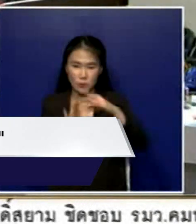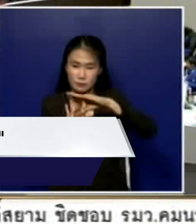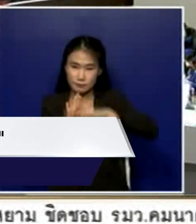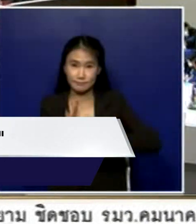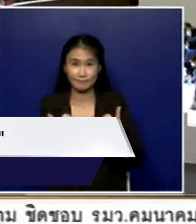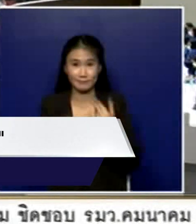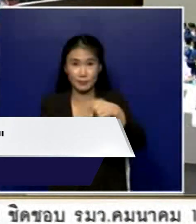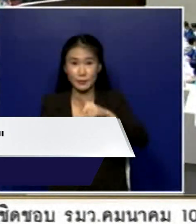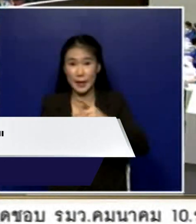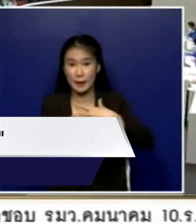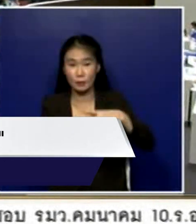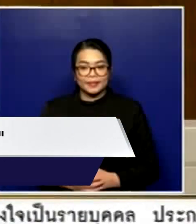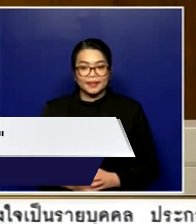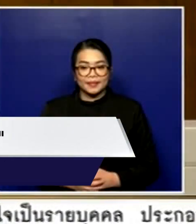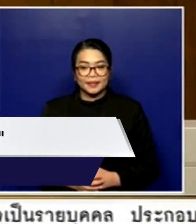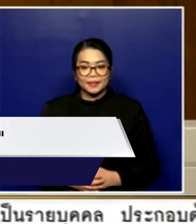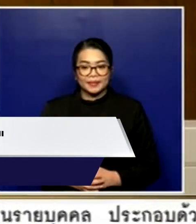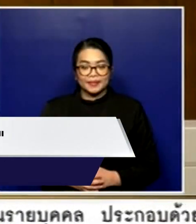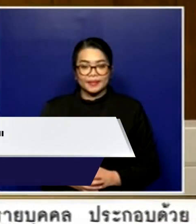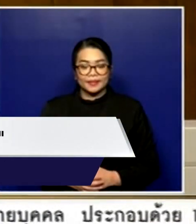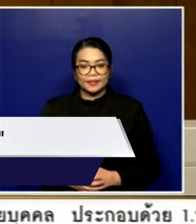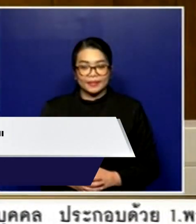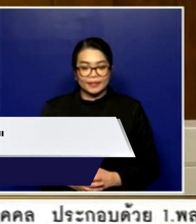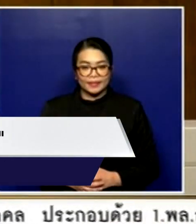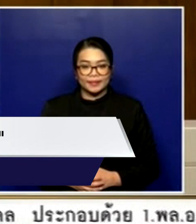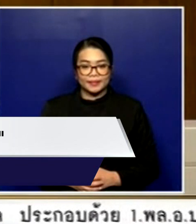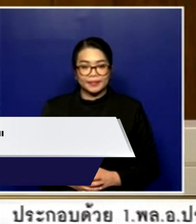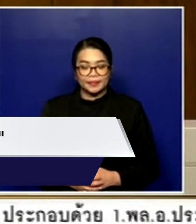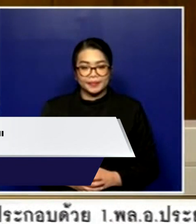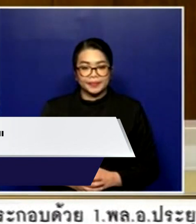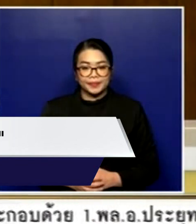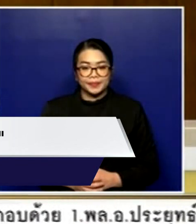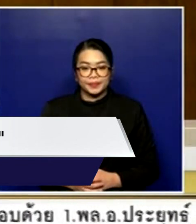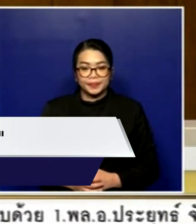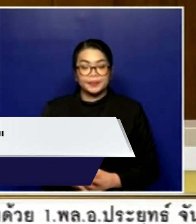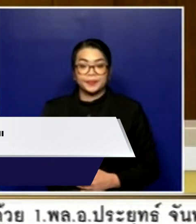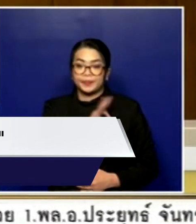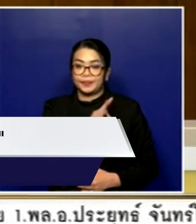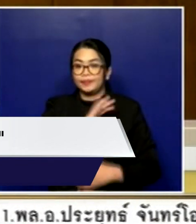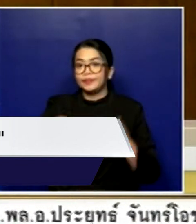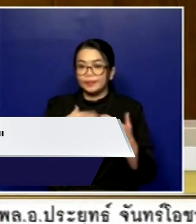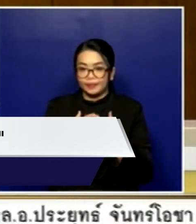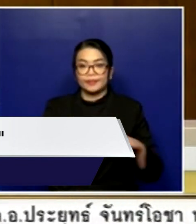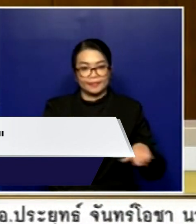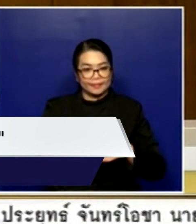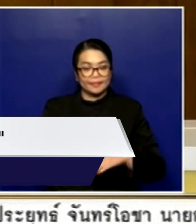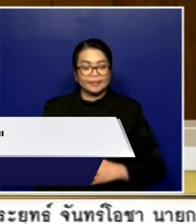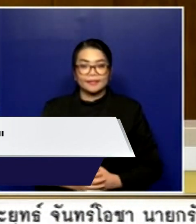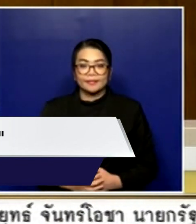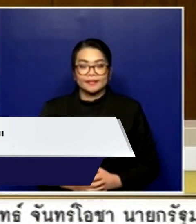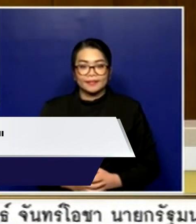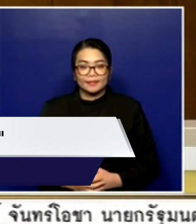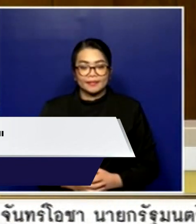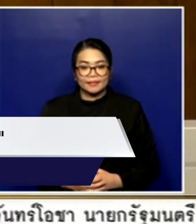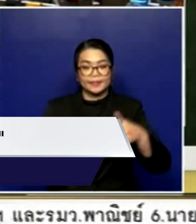เกลือด้วยการยื่นคณะกรรมการป้องกันและปราบปรามการทุจริตแห่งชาติต่อศาลเพื่อควบคุมการบริหารราชการแผ่นดินนะครับ